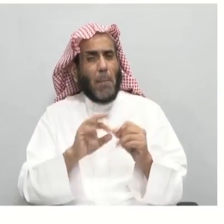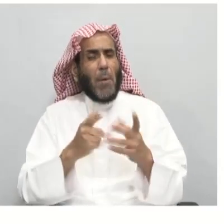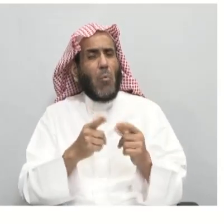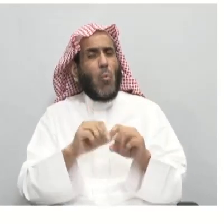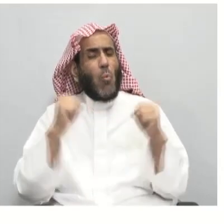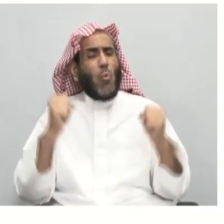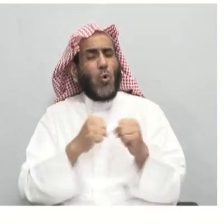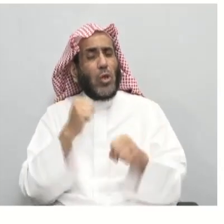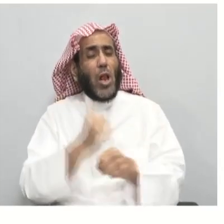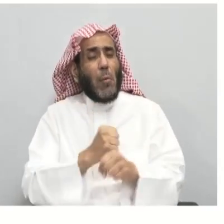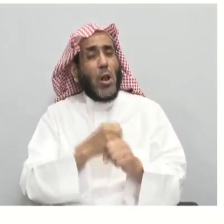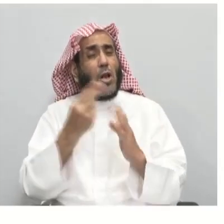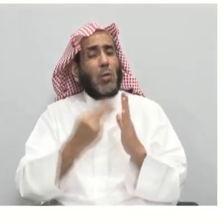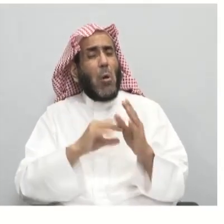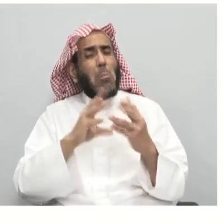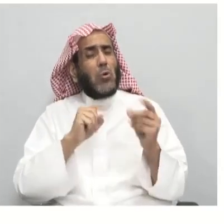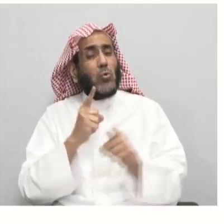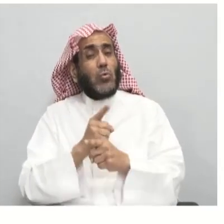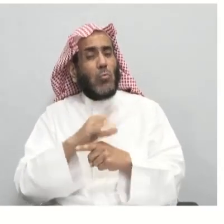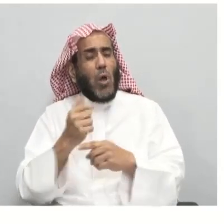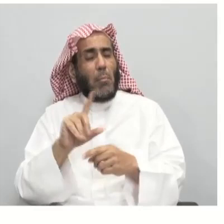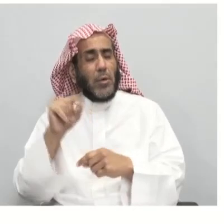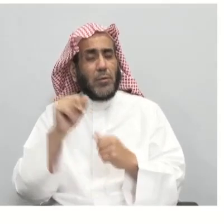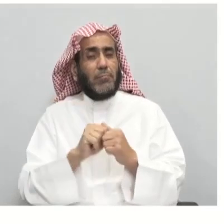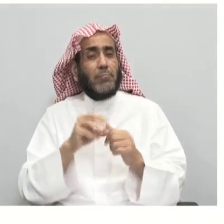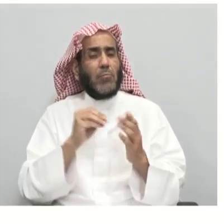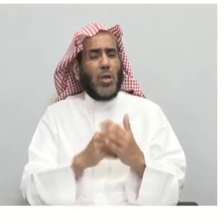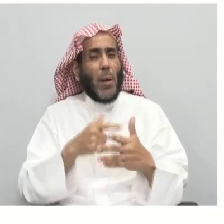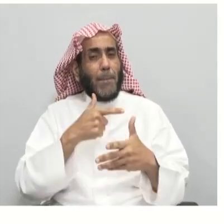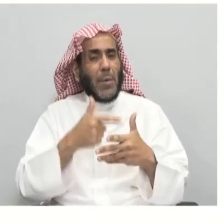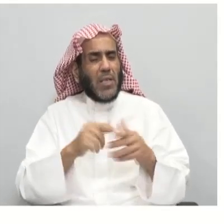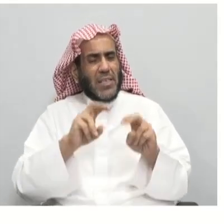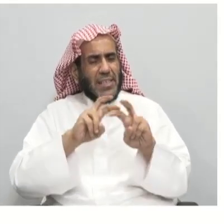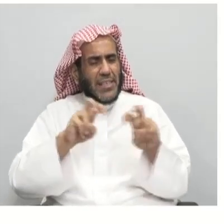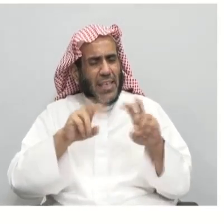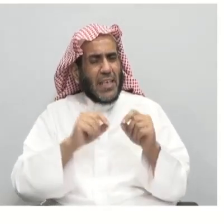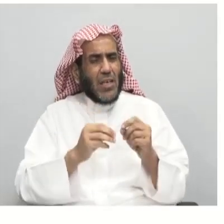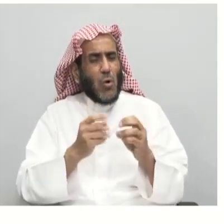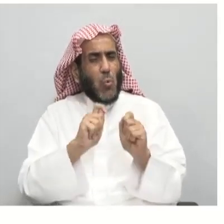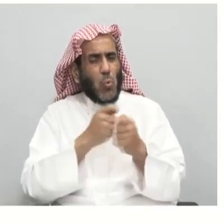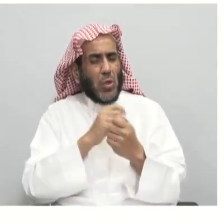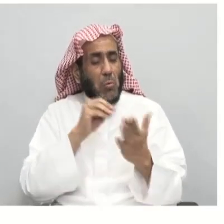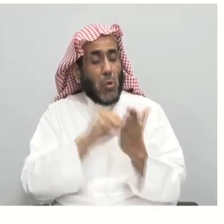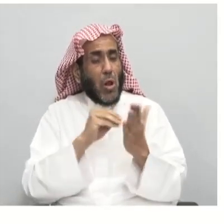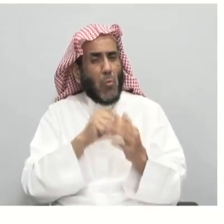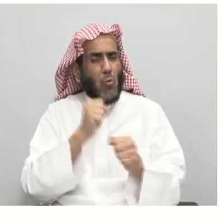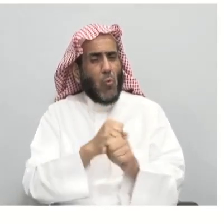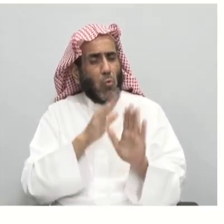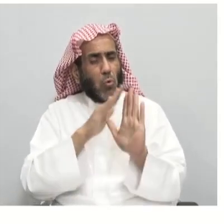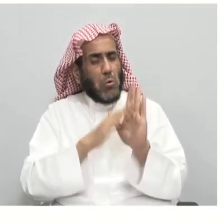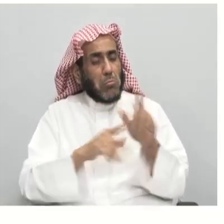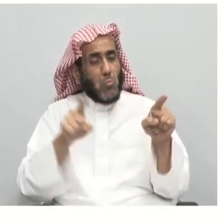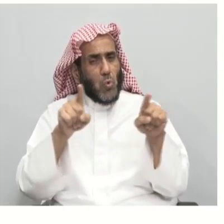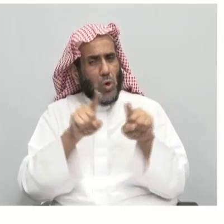المقصود بمراجعه العمل الكتابي احسنتم هي مرحله تنقيحي وتهذيب ووضع العمل بصوره